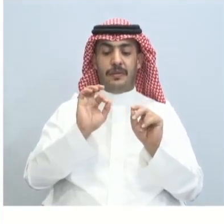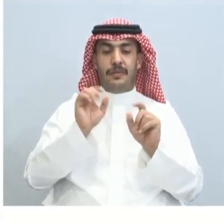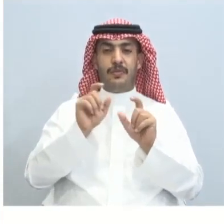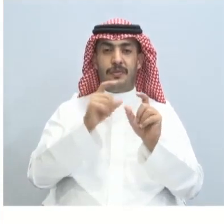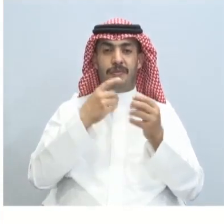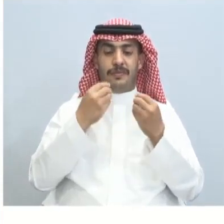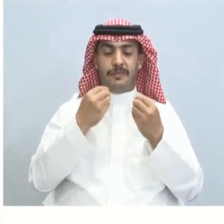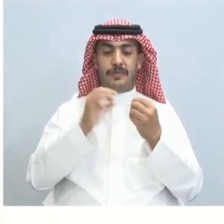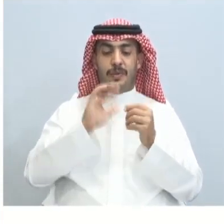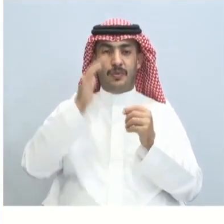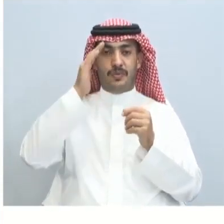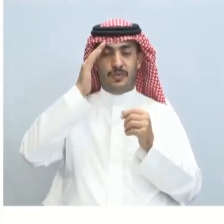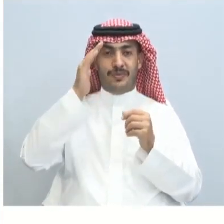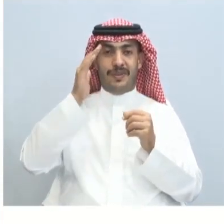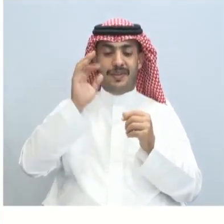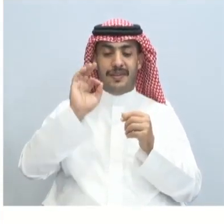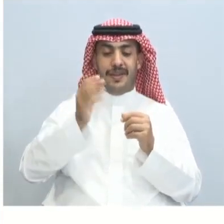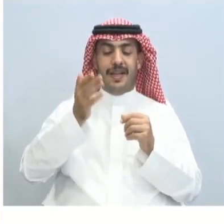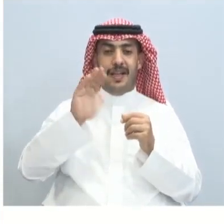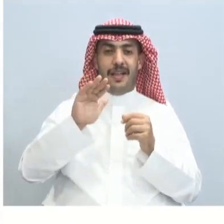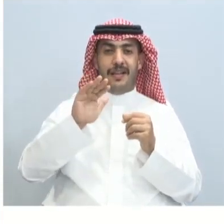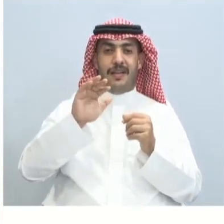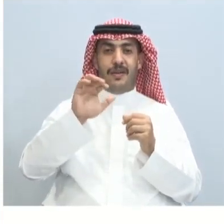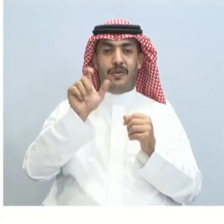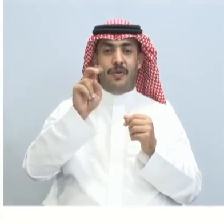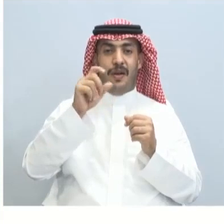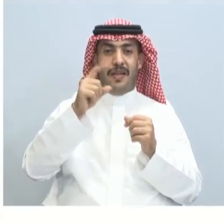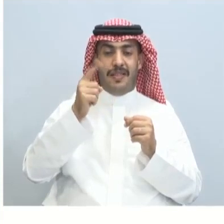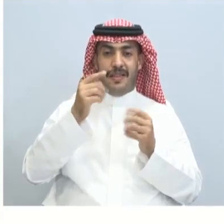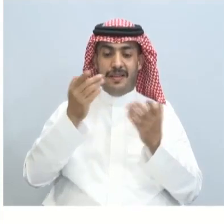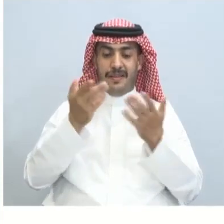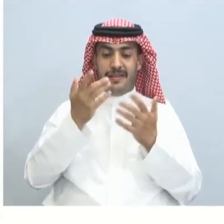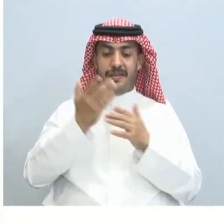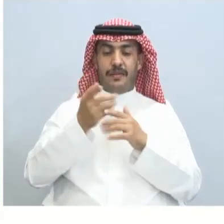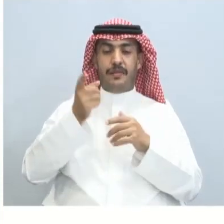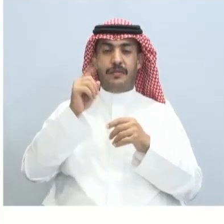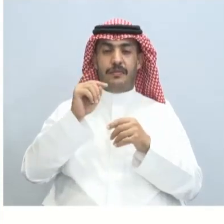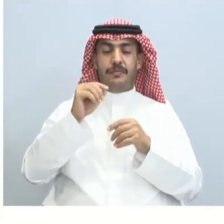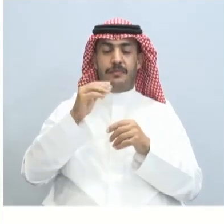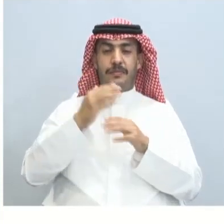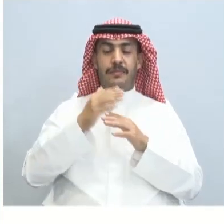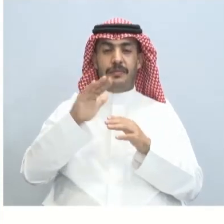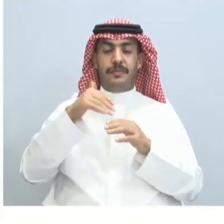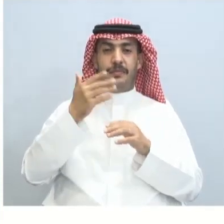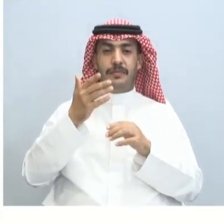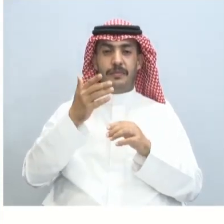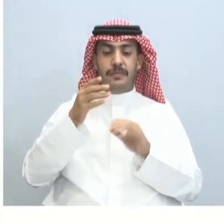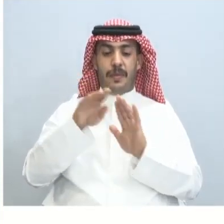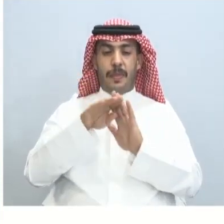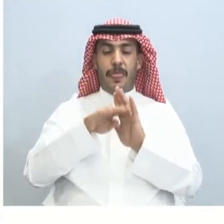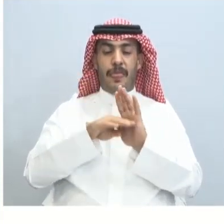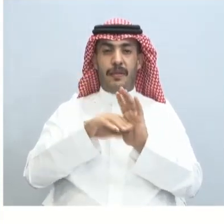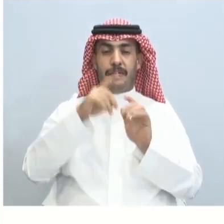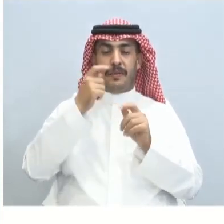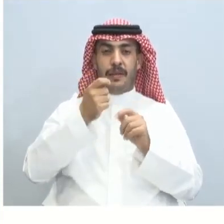جملا مثل نشكركم على نقدر لكم وهكذا بعد ذلك ناتي بالكلام الذي